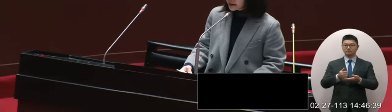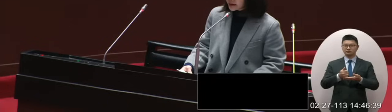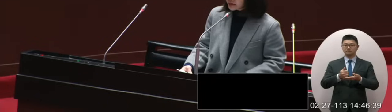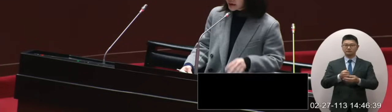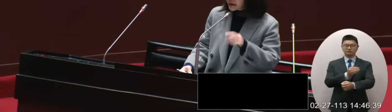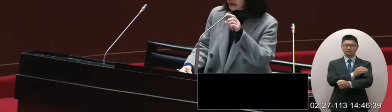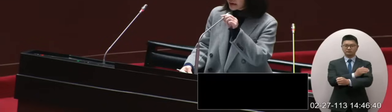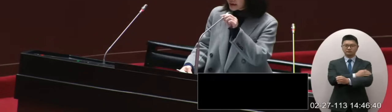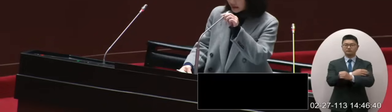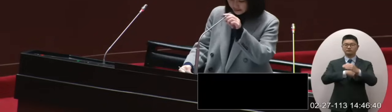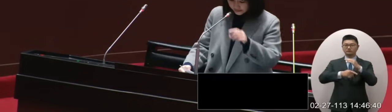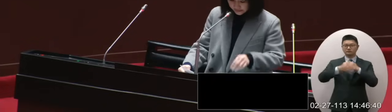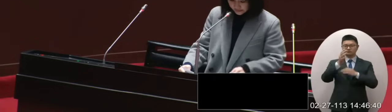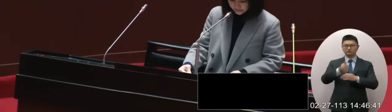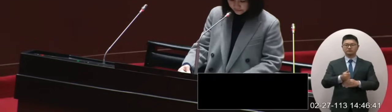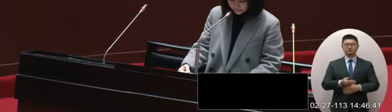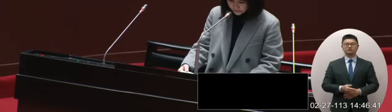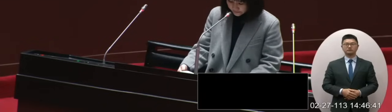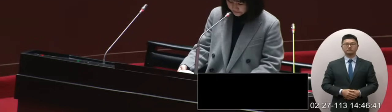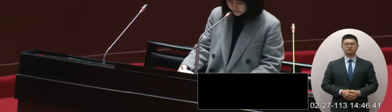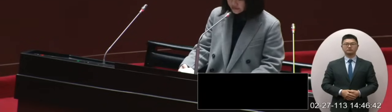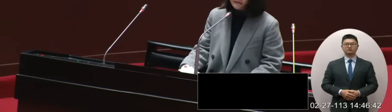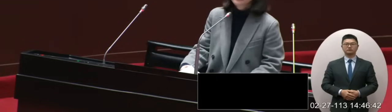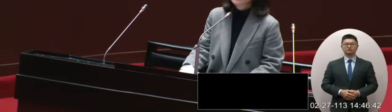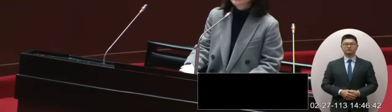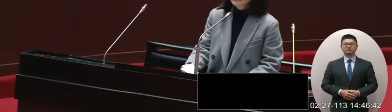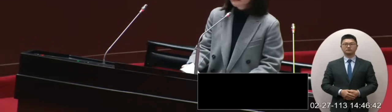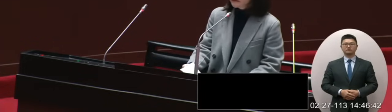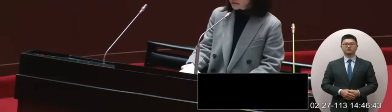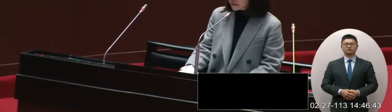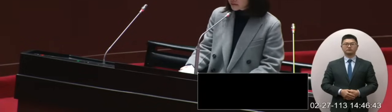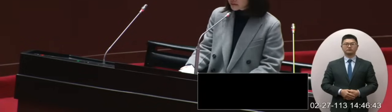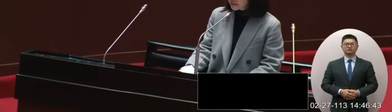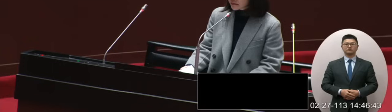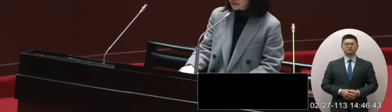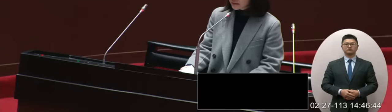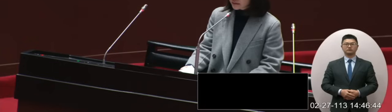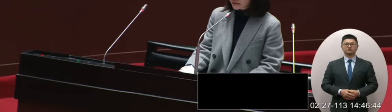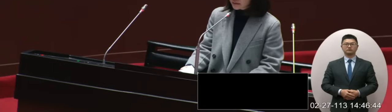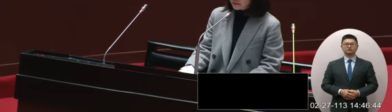那个陈建仁院长， 哎，请陈院长备询。